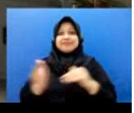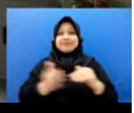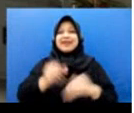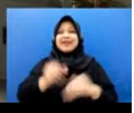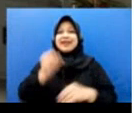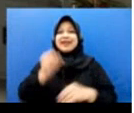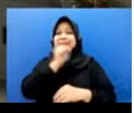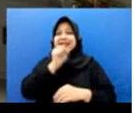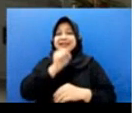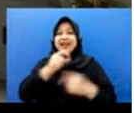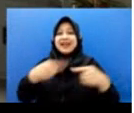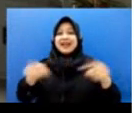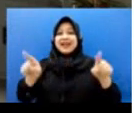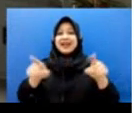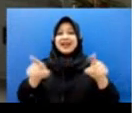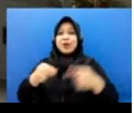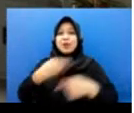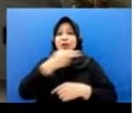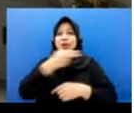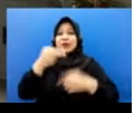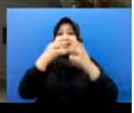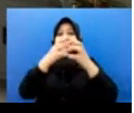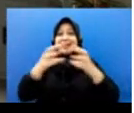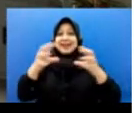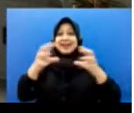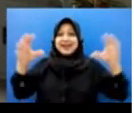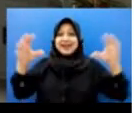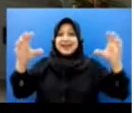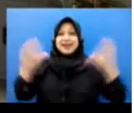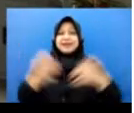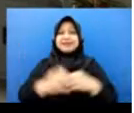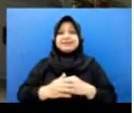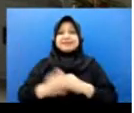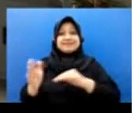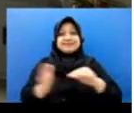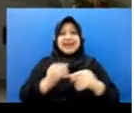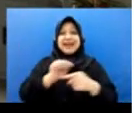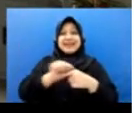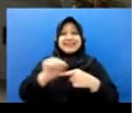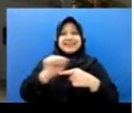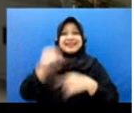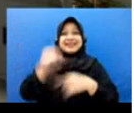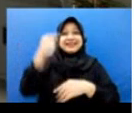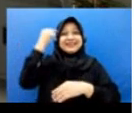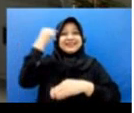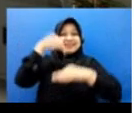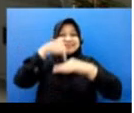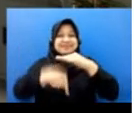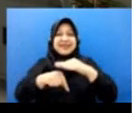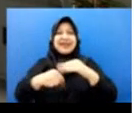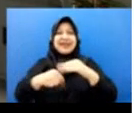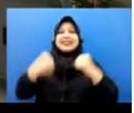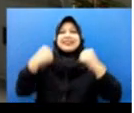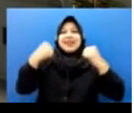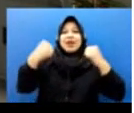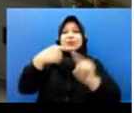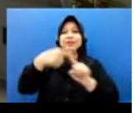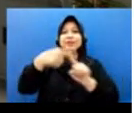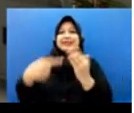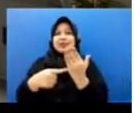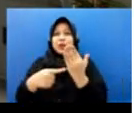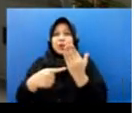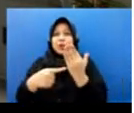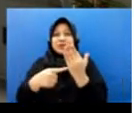Raya. Kemudian kita akan melakukan training critical thinking, tangguh, dan teknologi. Kali ini